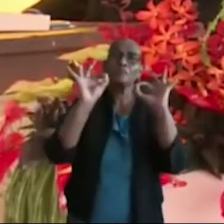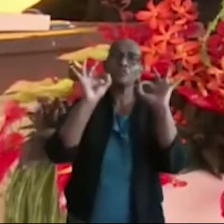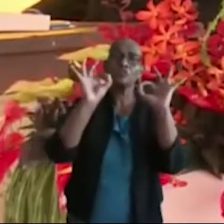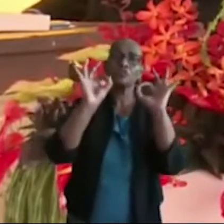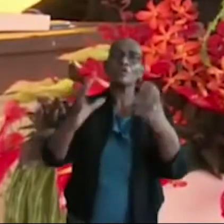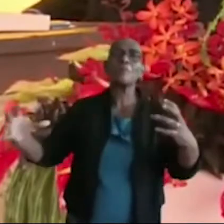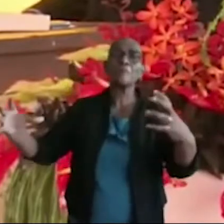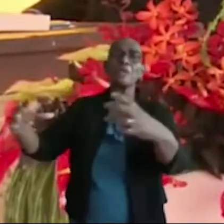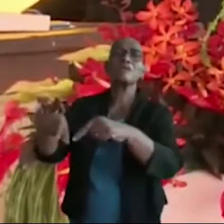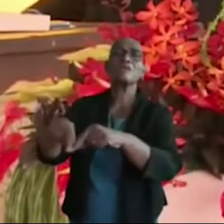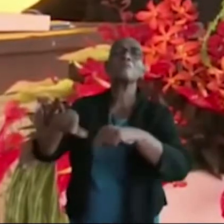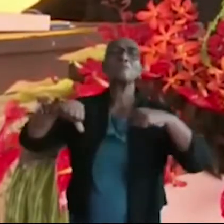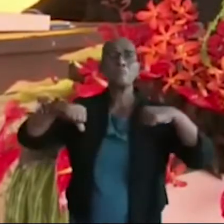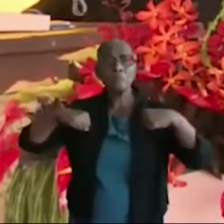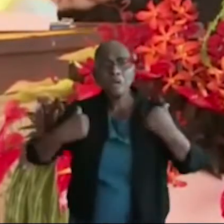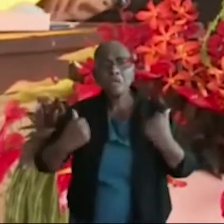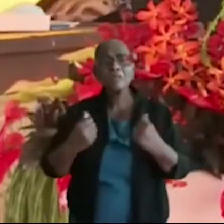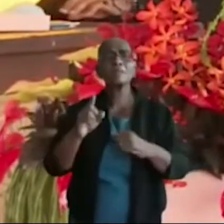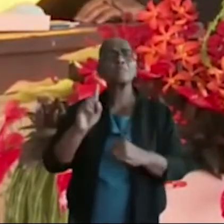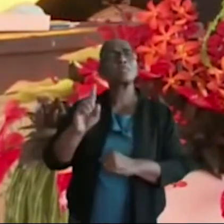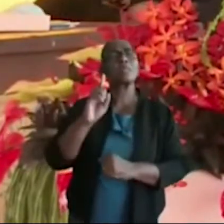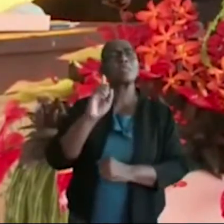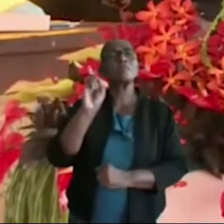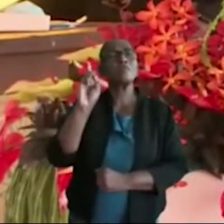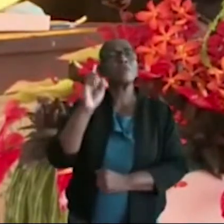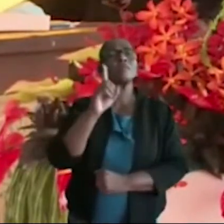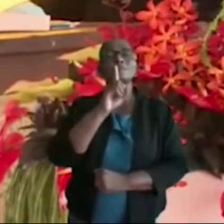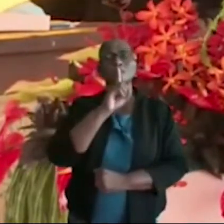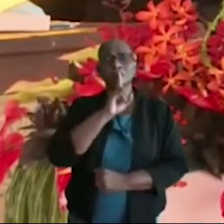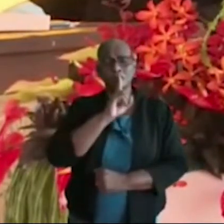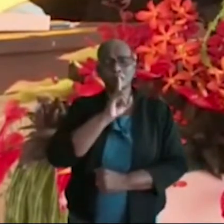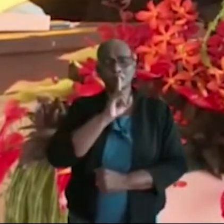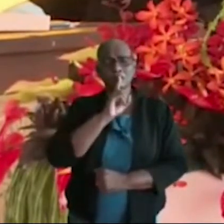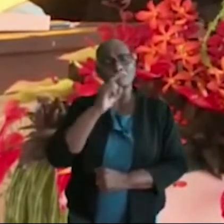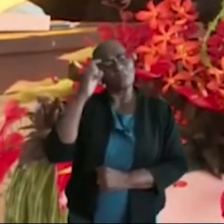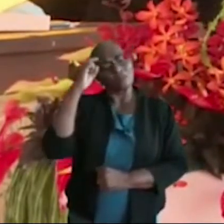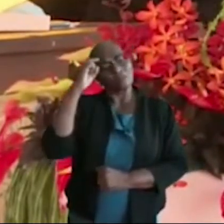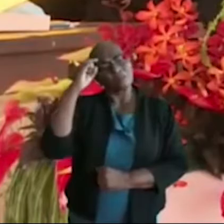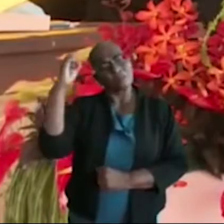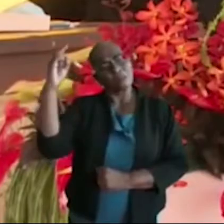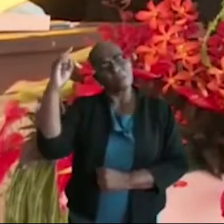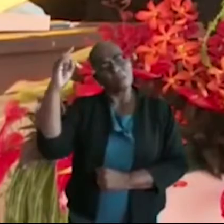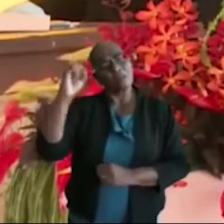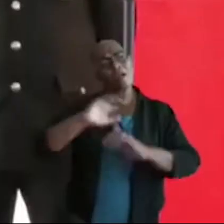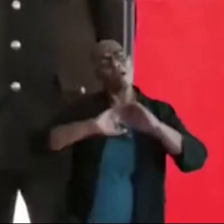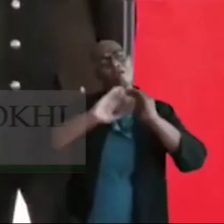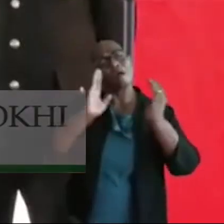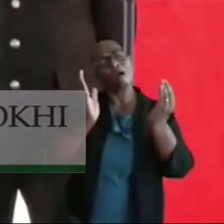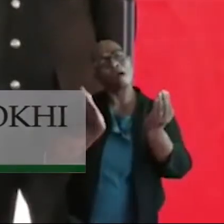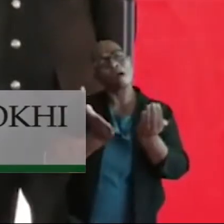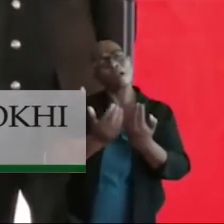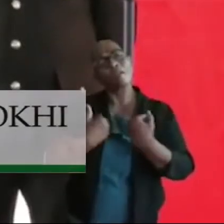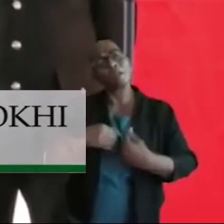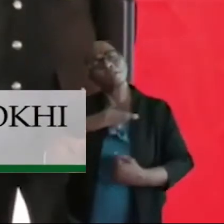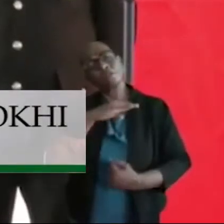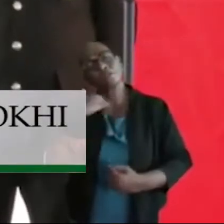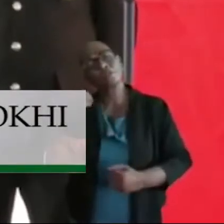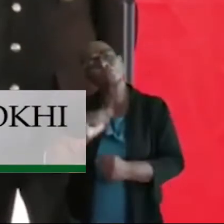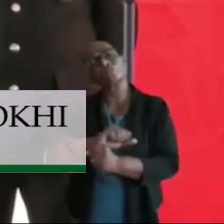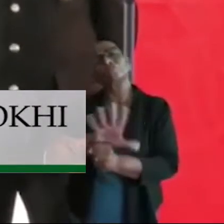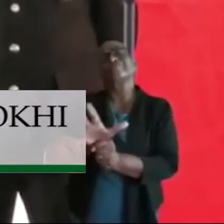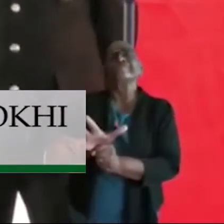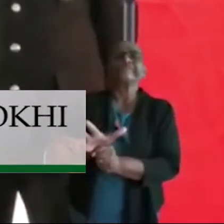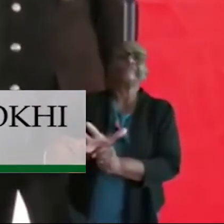bijeenkomst beginnen met een moment van stilte ter nagedachtenis van alle slachtoffers van het